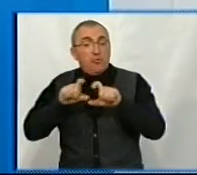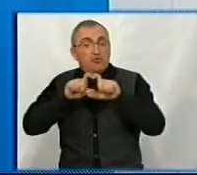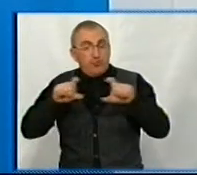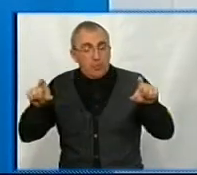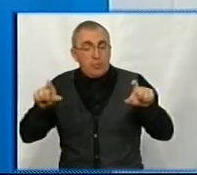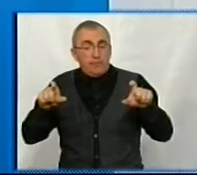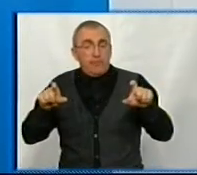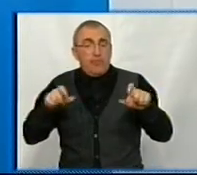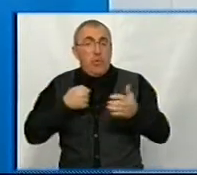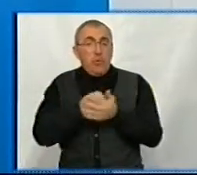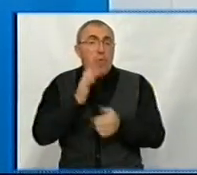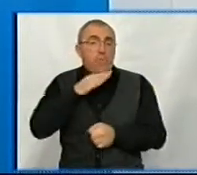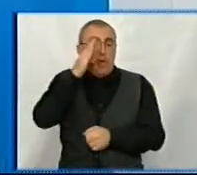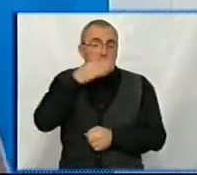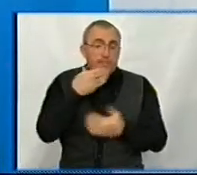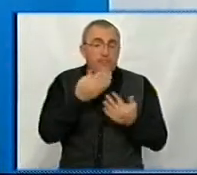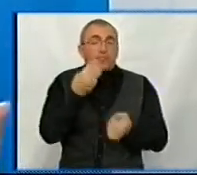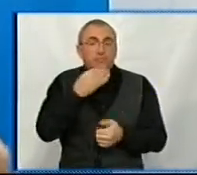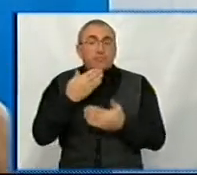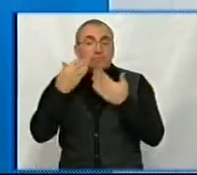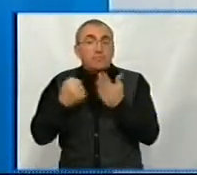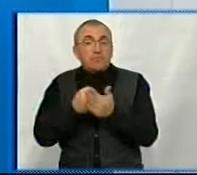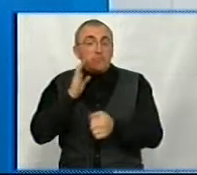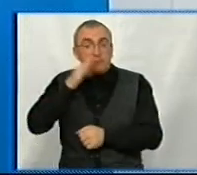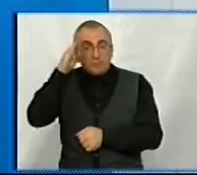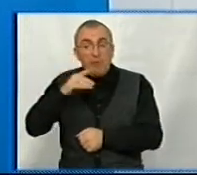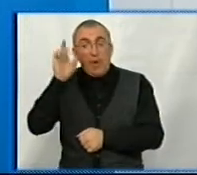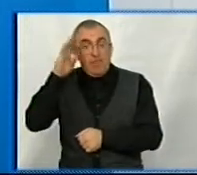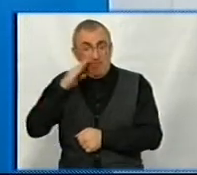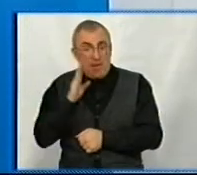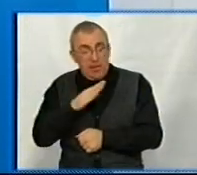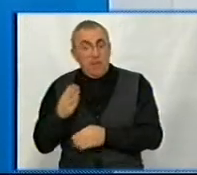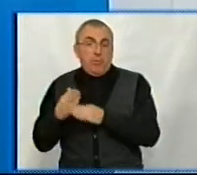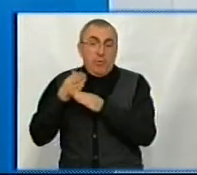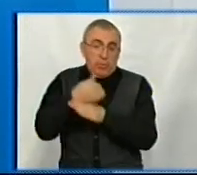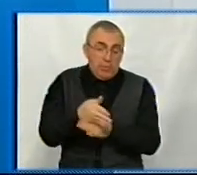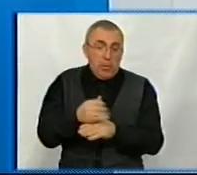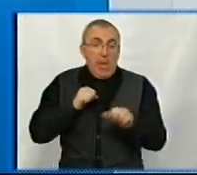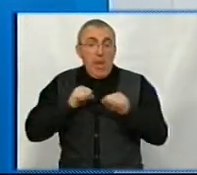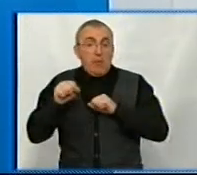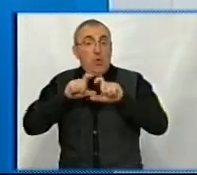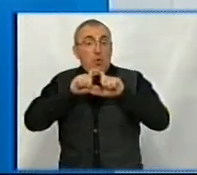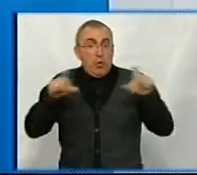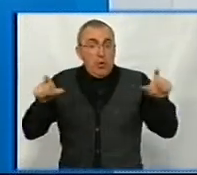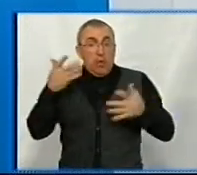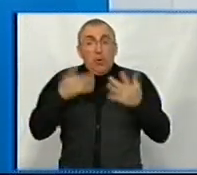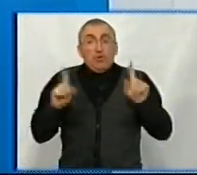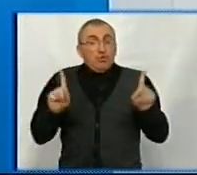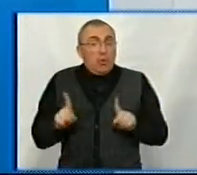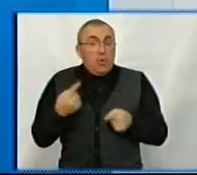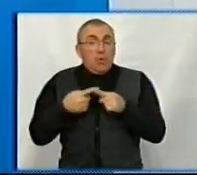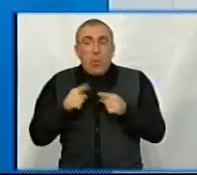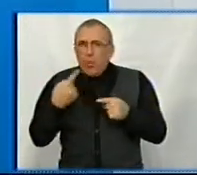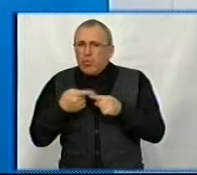це треба звертатися до батьків. Краще звернутися до батьків, щоб батьки вже прийшли до адміністрації школи. Якщо щось таке